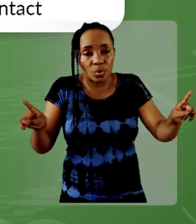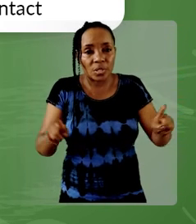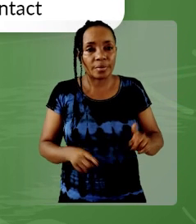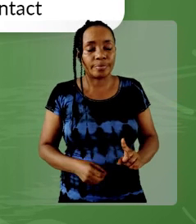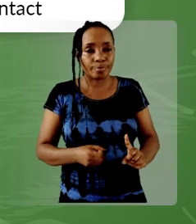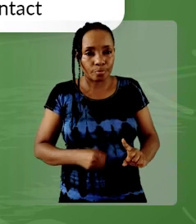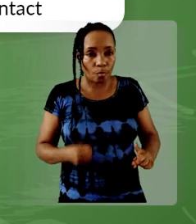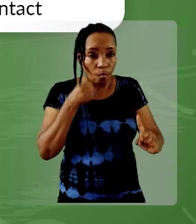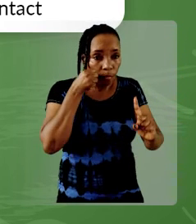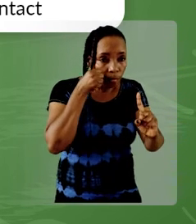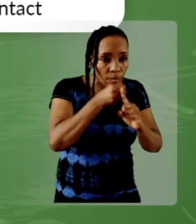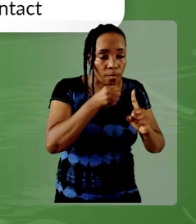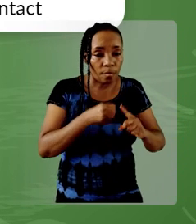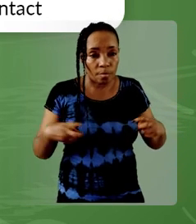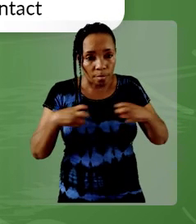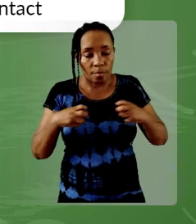l'électrisation.